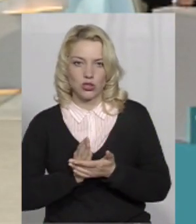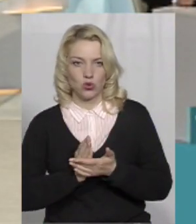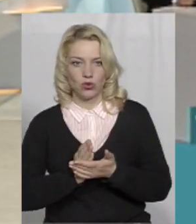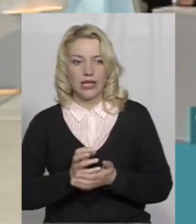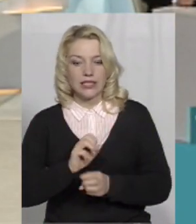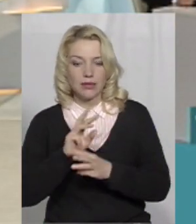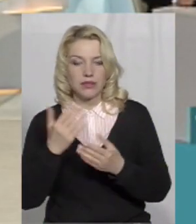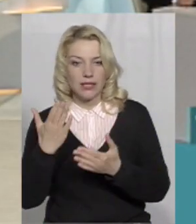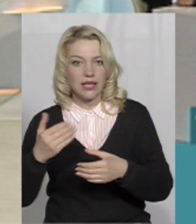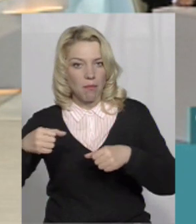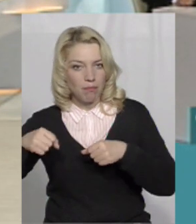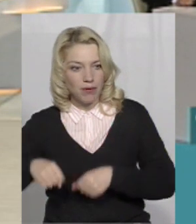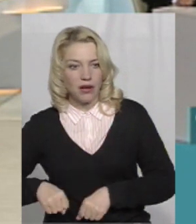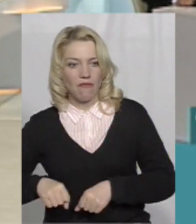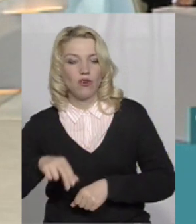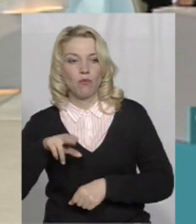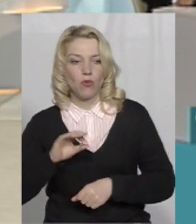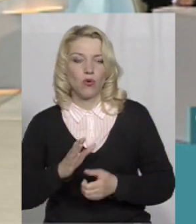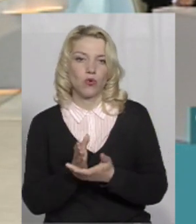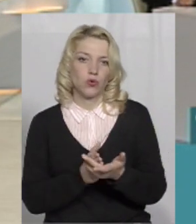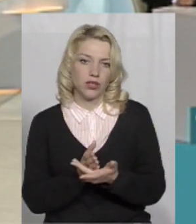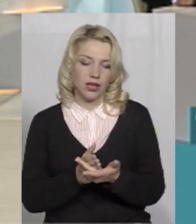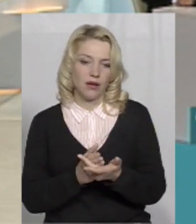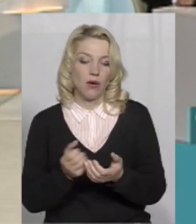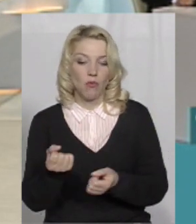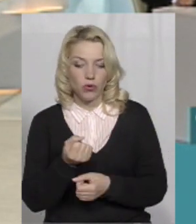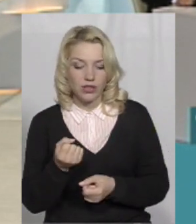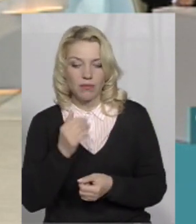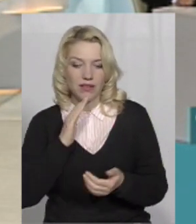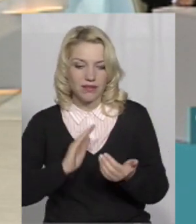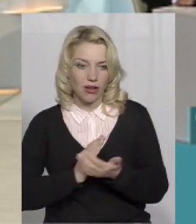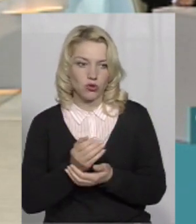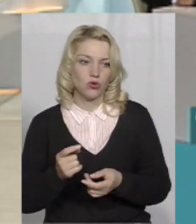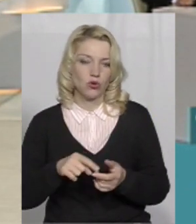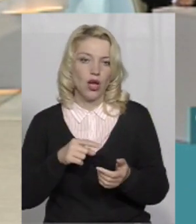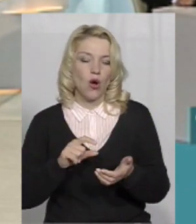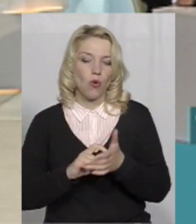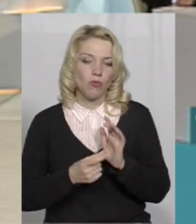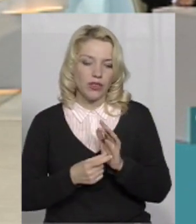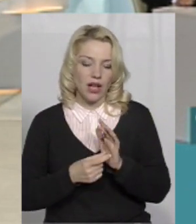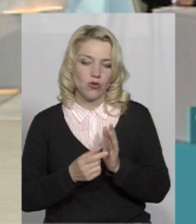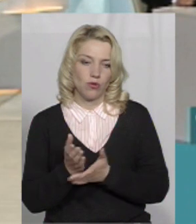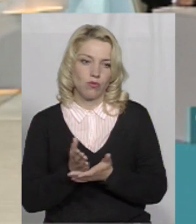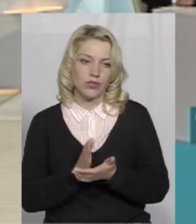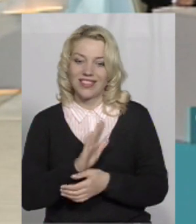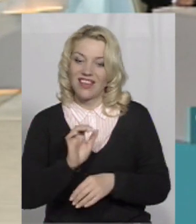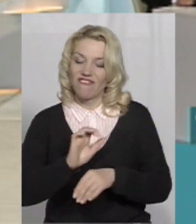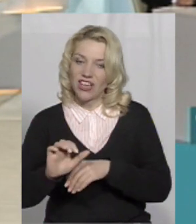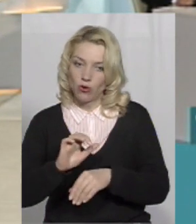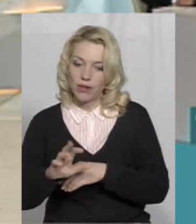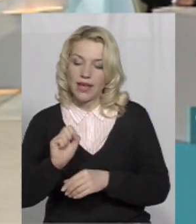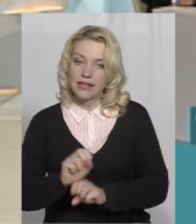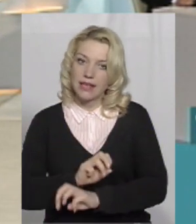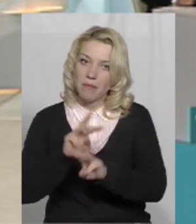забезпечення їхніх прав по отриманню якісної комунальної послуги, тої чи іншої. Не вироблення, а забезпечення їх,